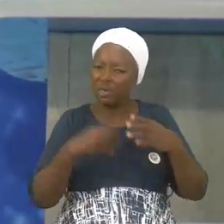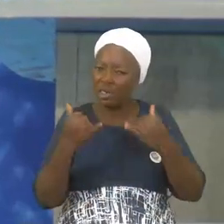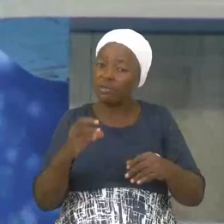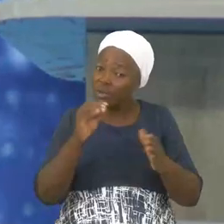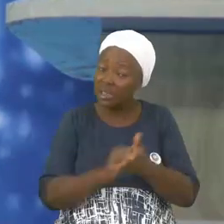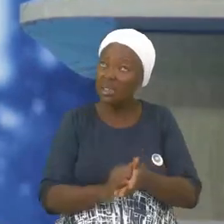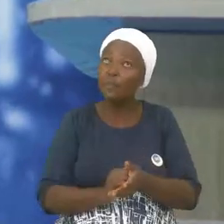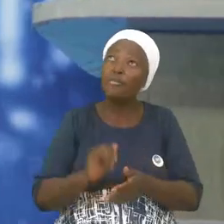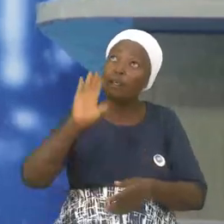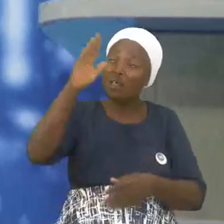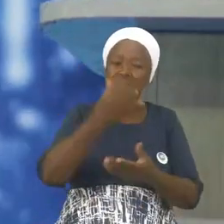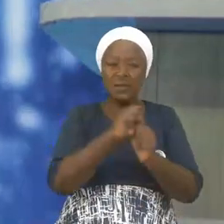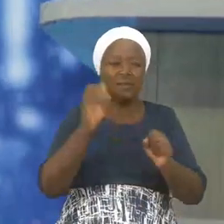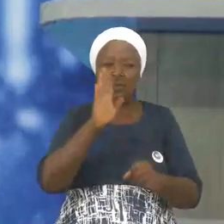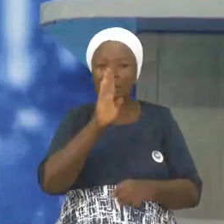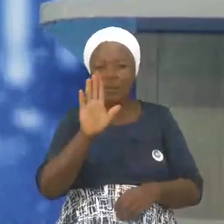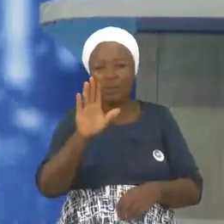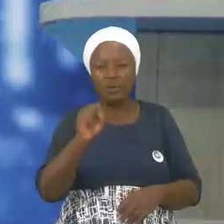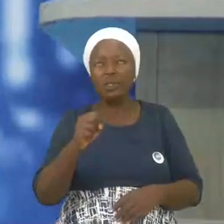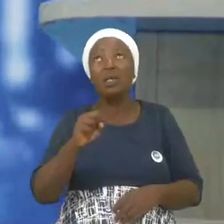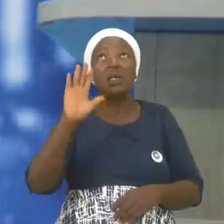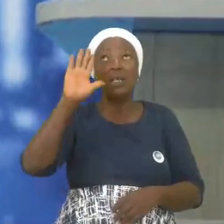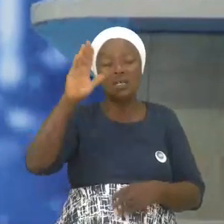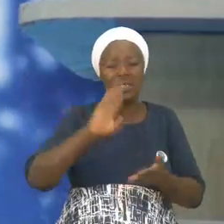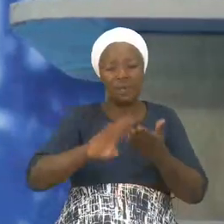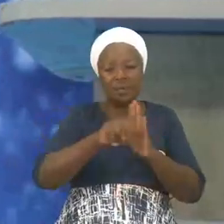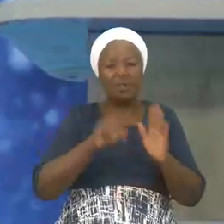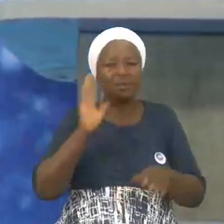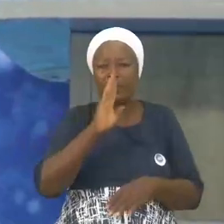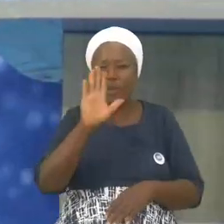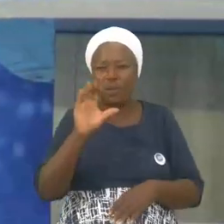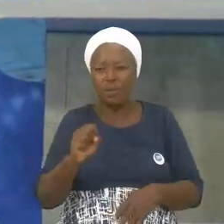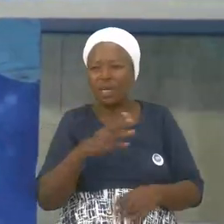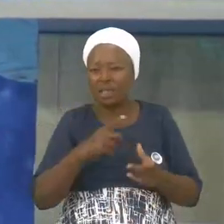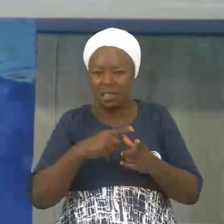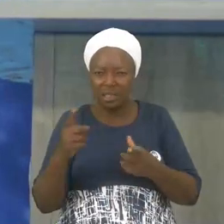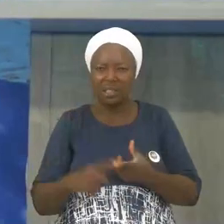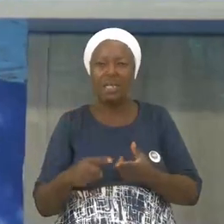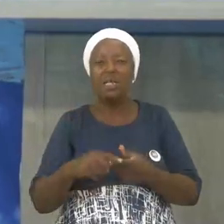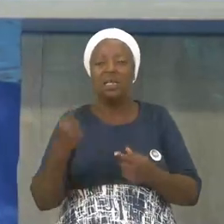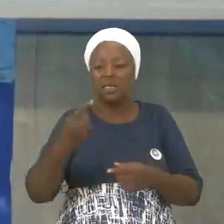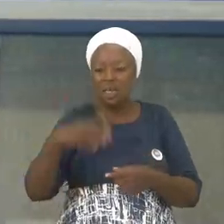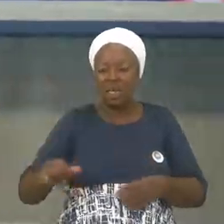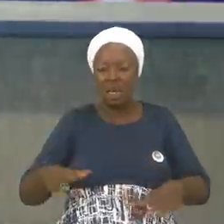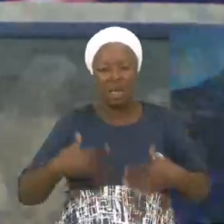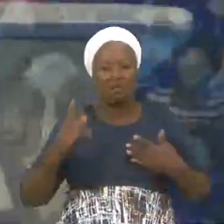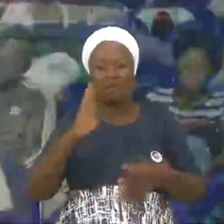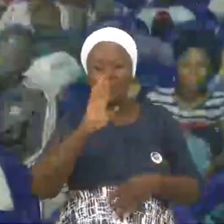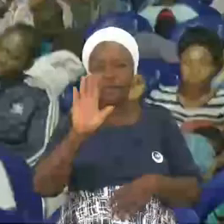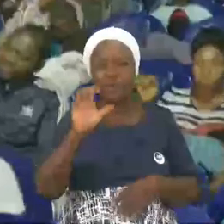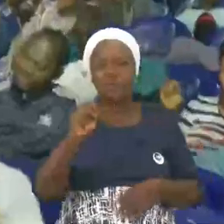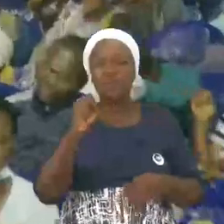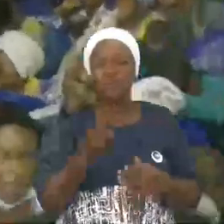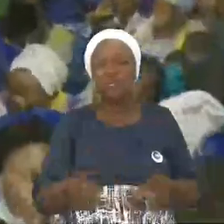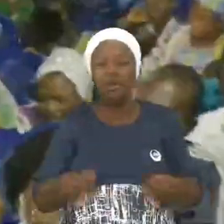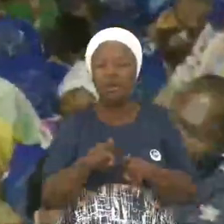es rétrograde et si tu reviens au Seigneur maintenant, afin que son salut soit à toi, que son pardon soit à toi. Et